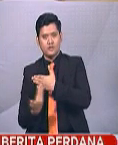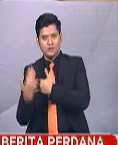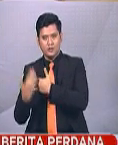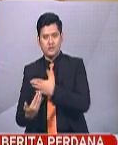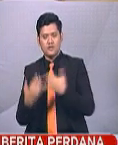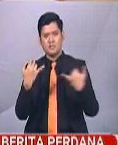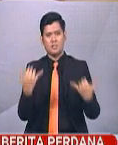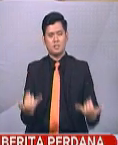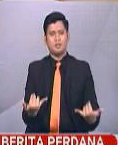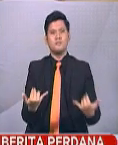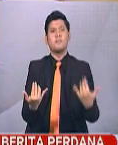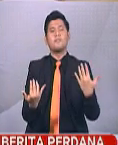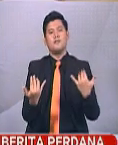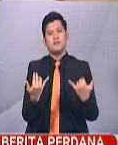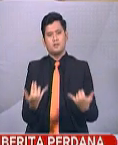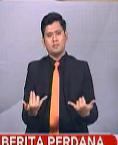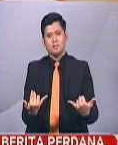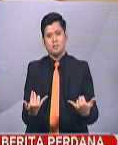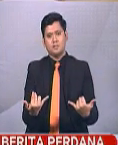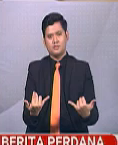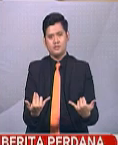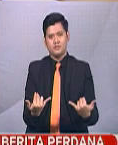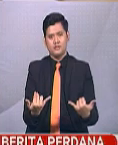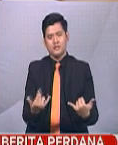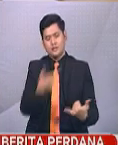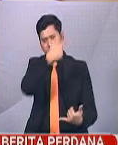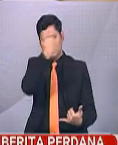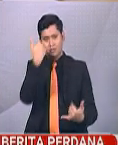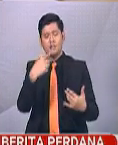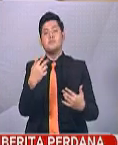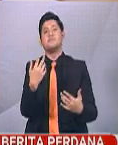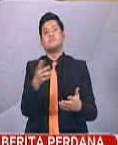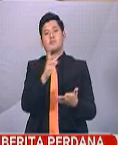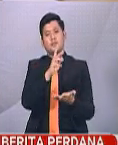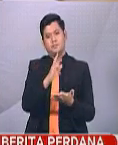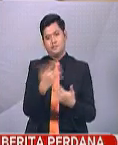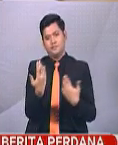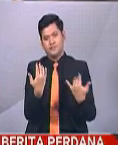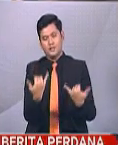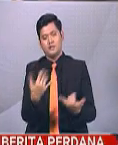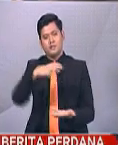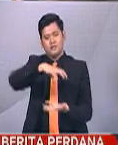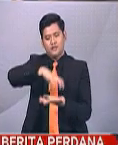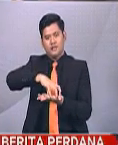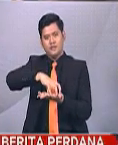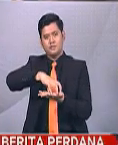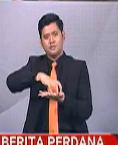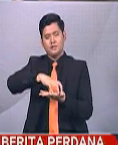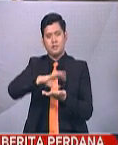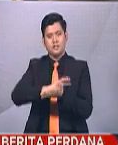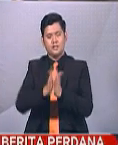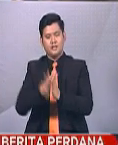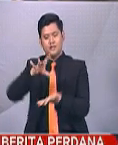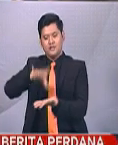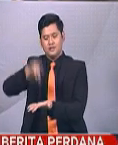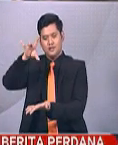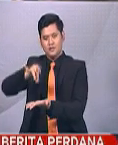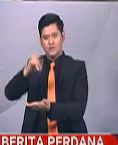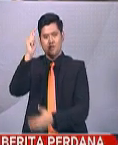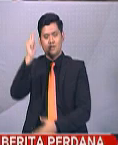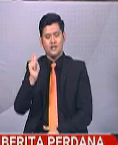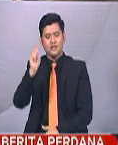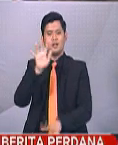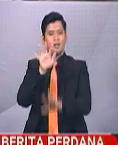kini seolah-olah bernyawa semula. Ini ekoran kek keluarannya yang berbentuk tisu tandas mendapat sambutan hangat.